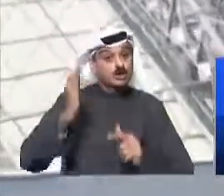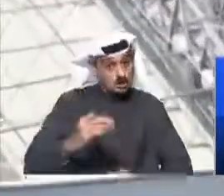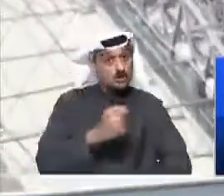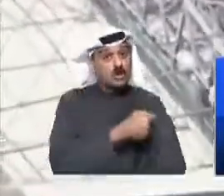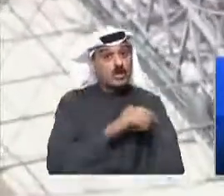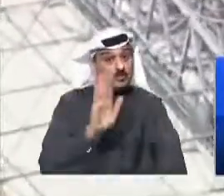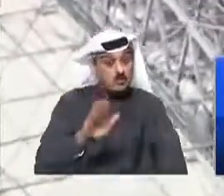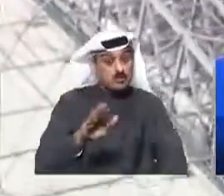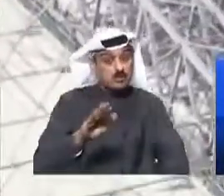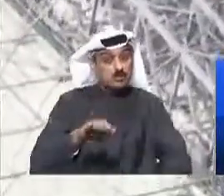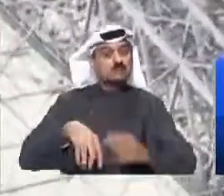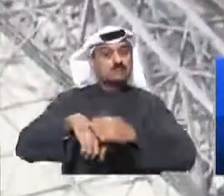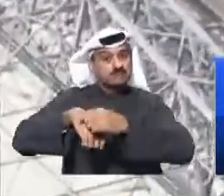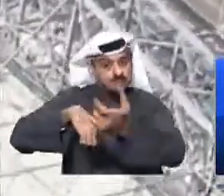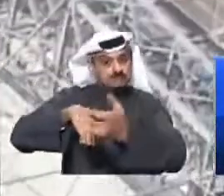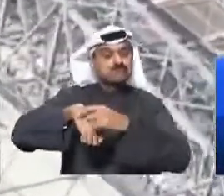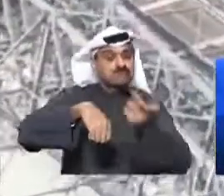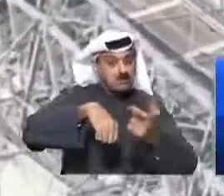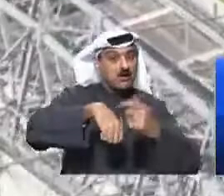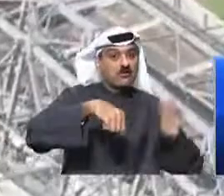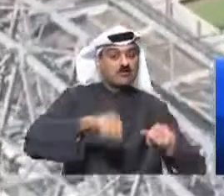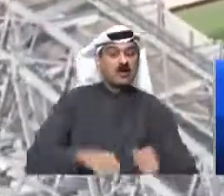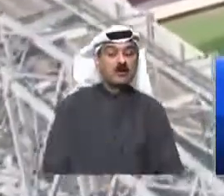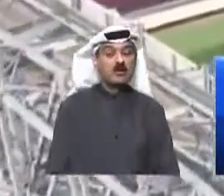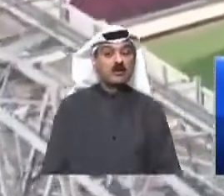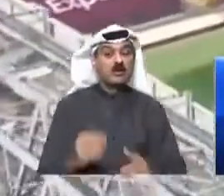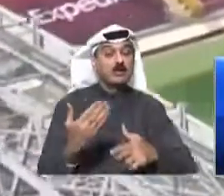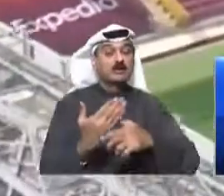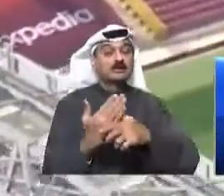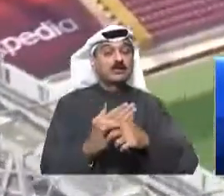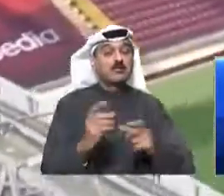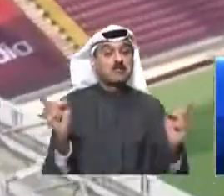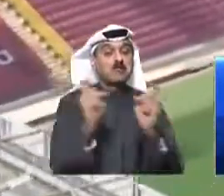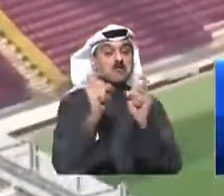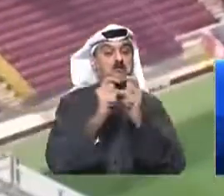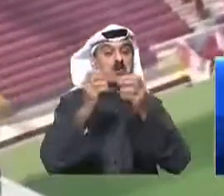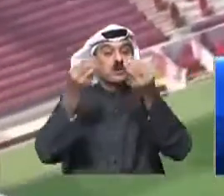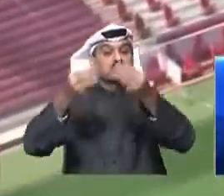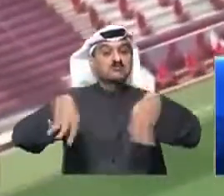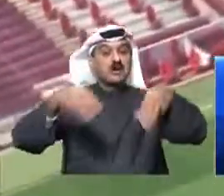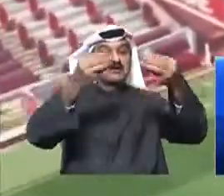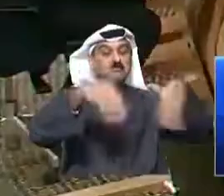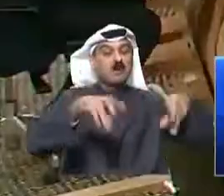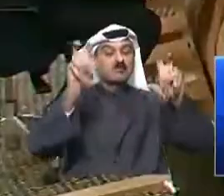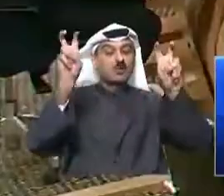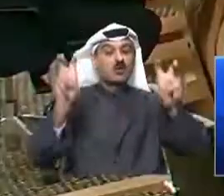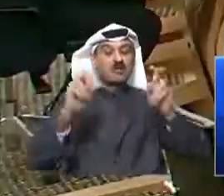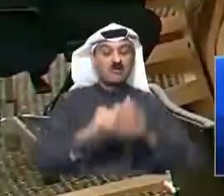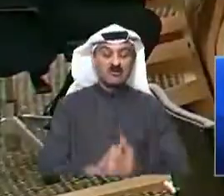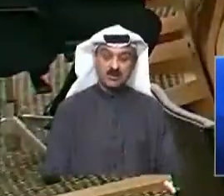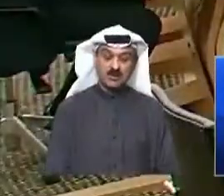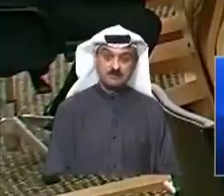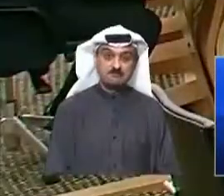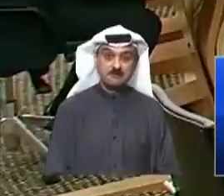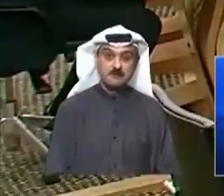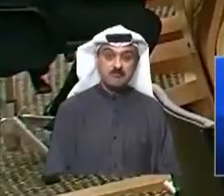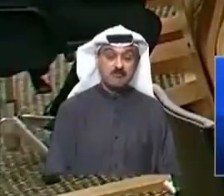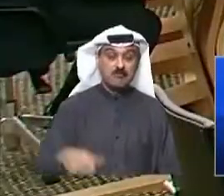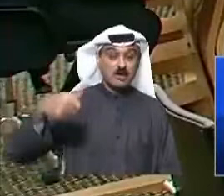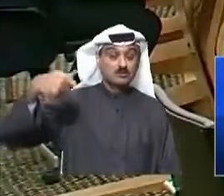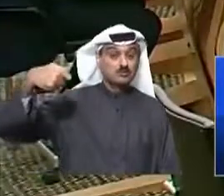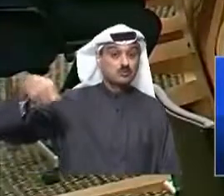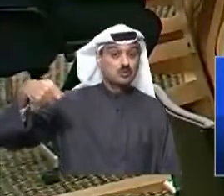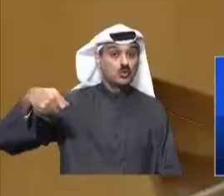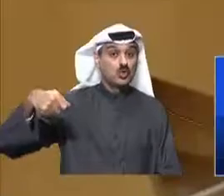المعمول بها، وهو ما تسبب في إلغاء العديد من المباريات بعد تفشي العدوى بين اللاعبين، أعلنت الوزيرة الأولى في